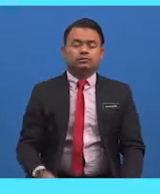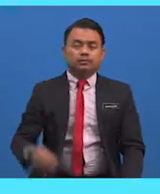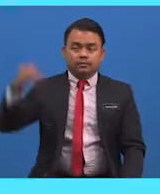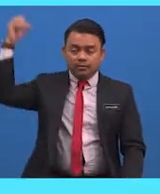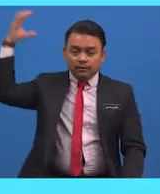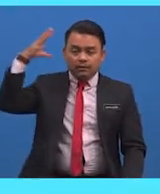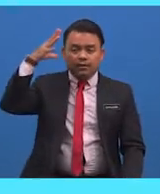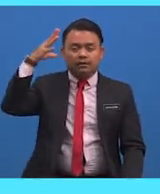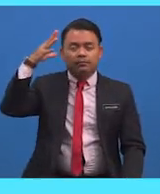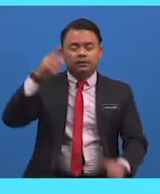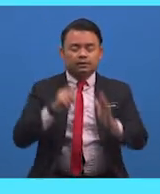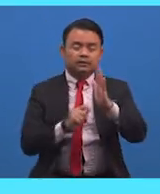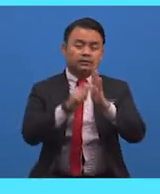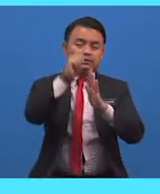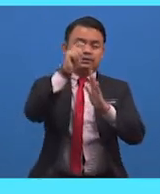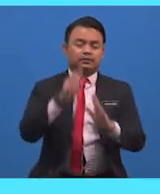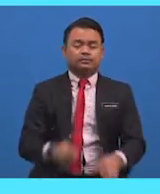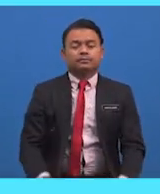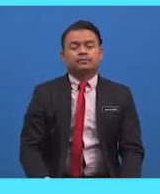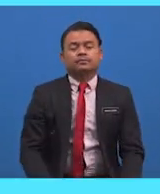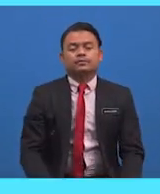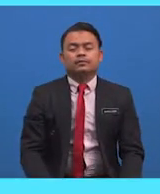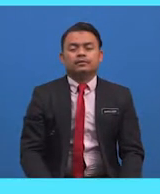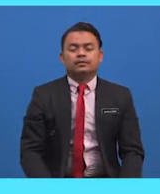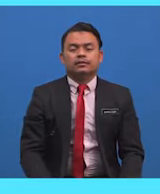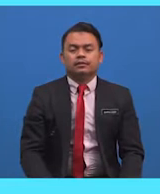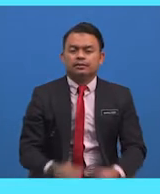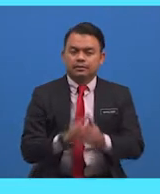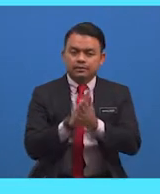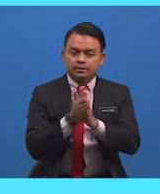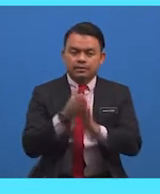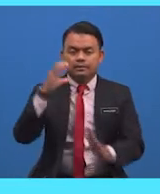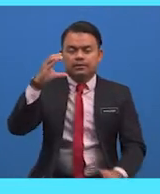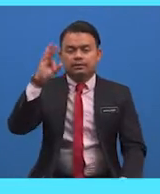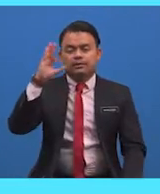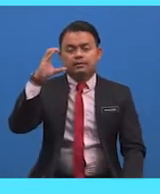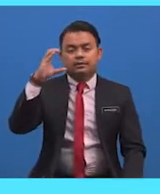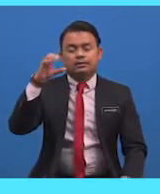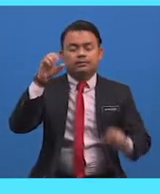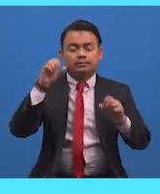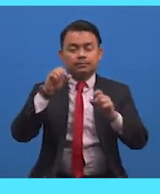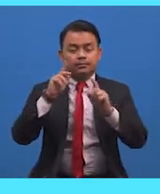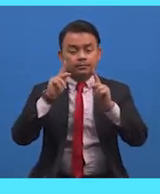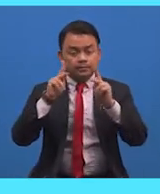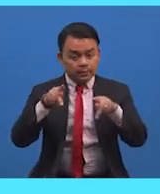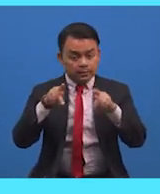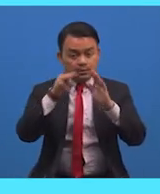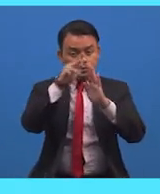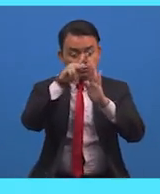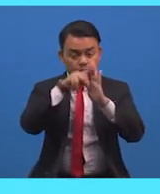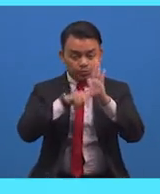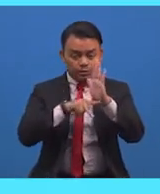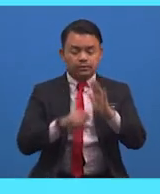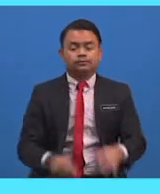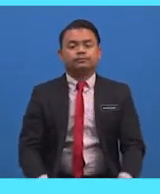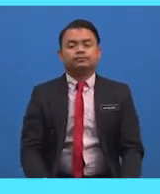ke permukaan bumi. Oleh itu, penggunaan CFC perlu dikurangkan, terutama dalam